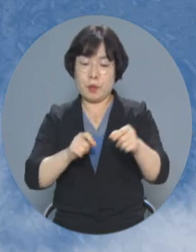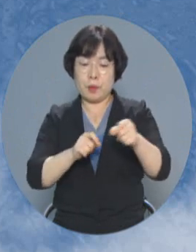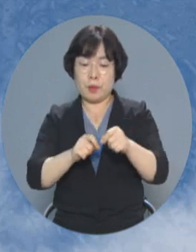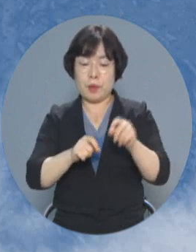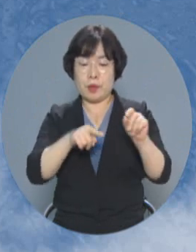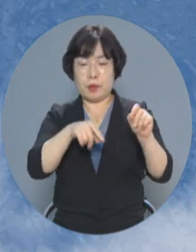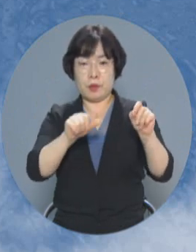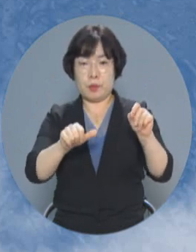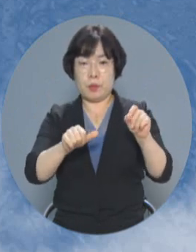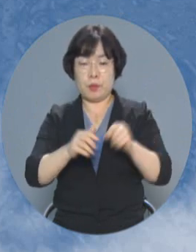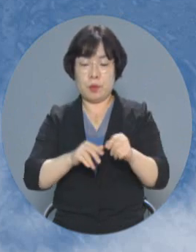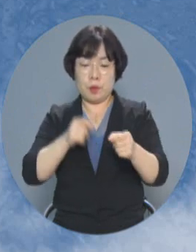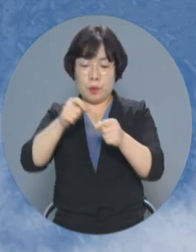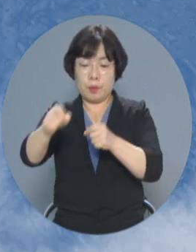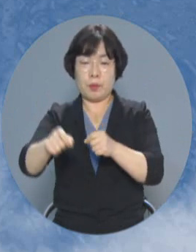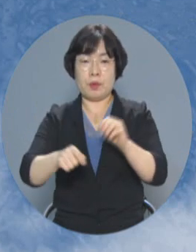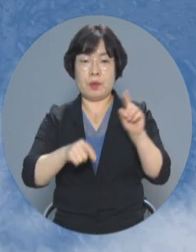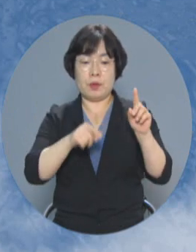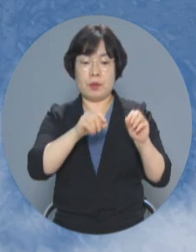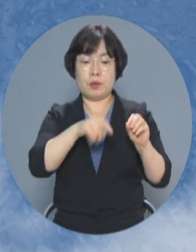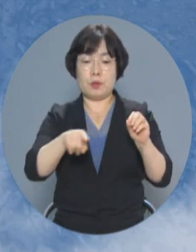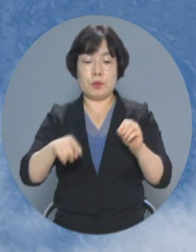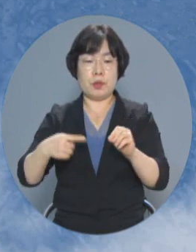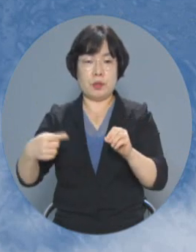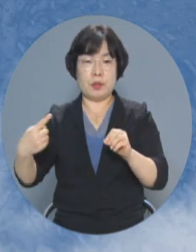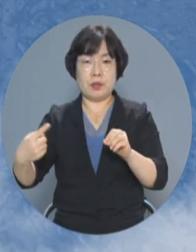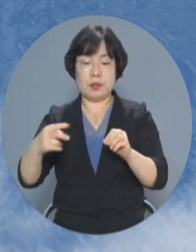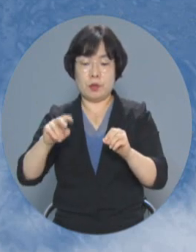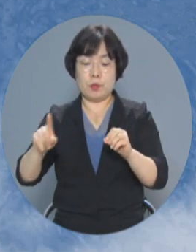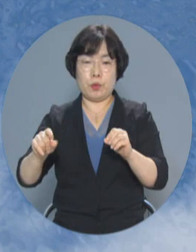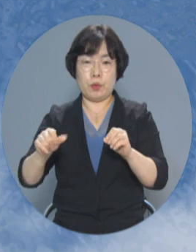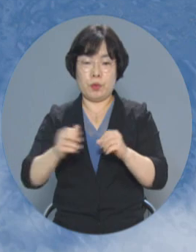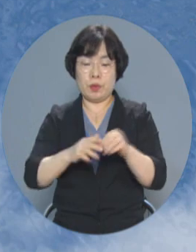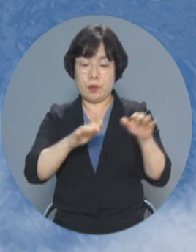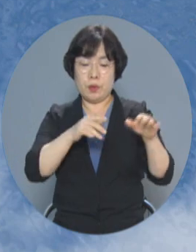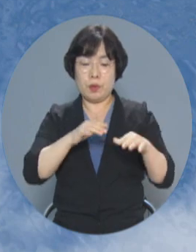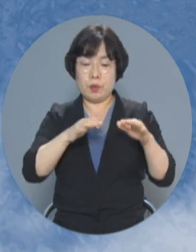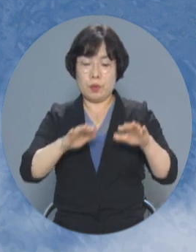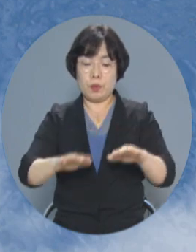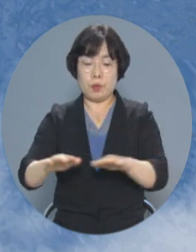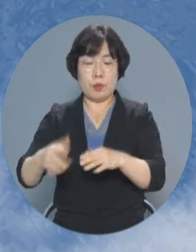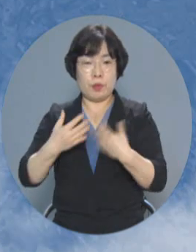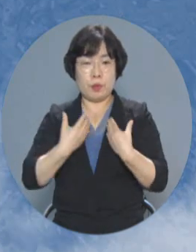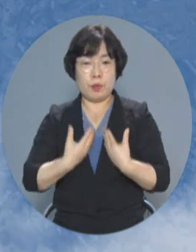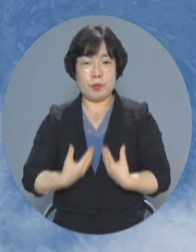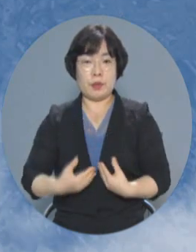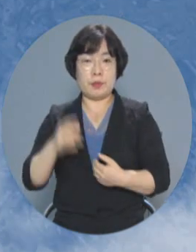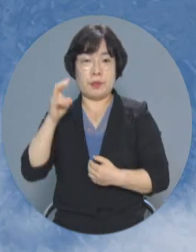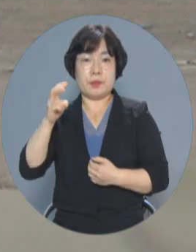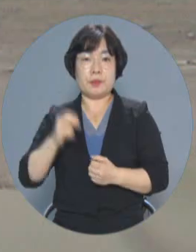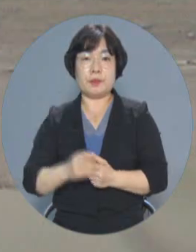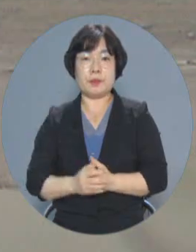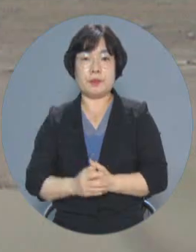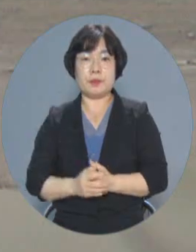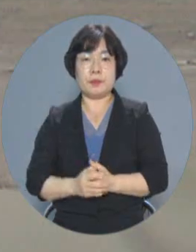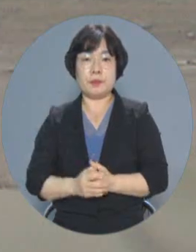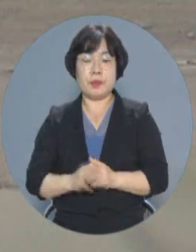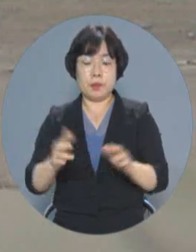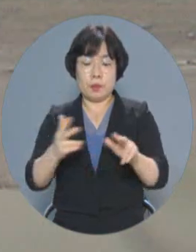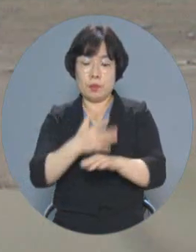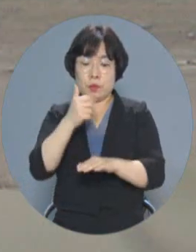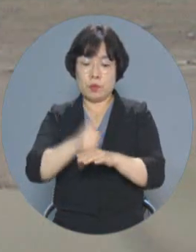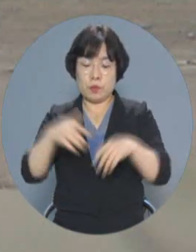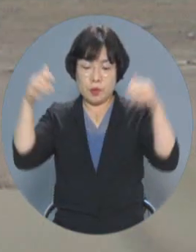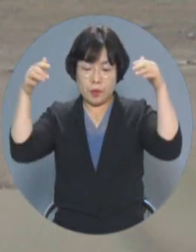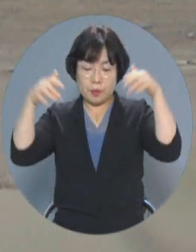0.5m 원 바다에서 0.5 에서 1.5m 로 비교적 잔잔하게 일겠습니다 이번 주말은